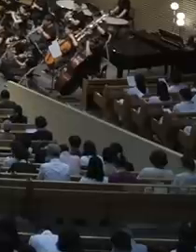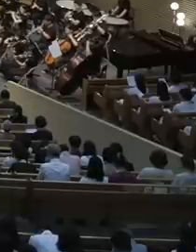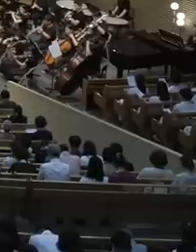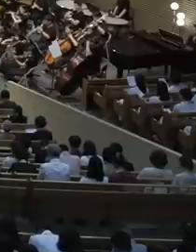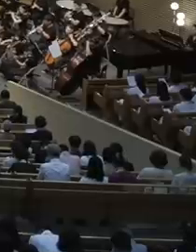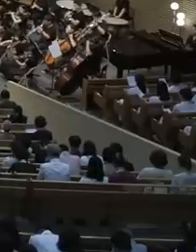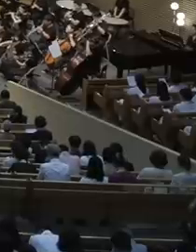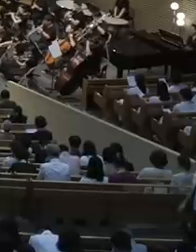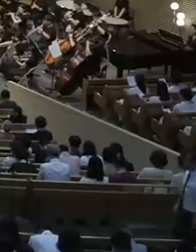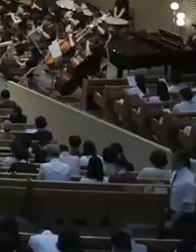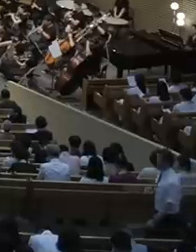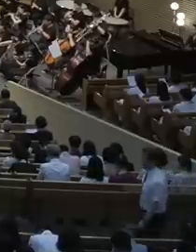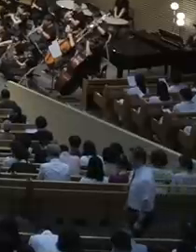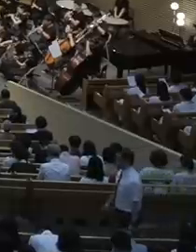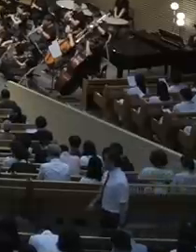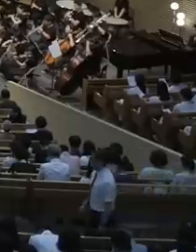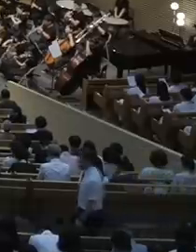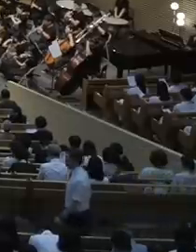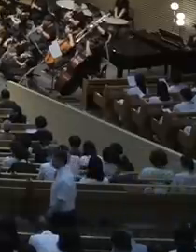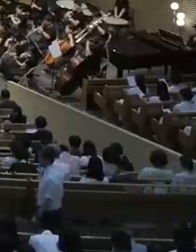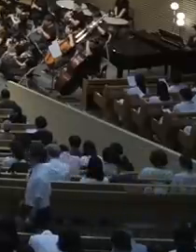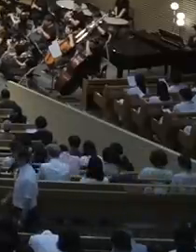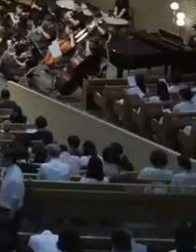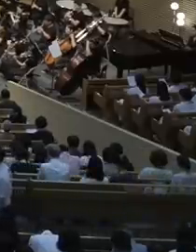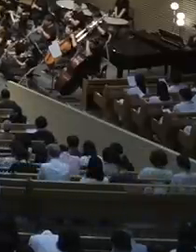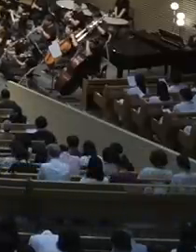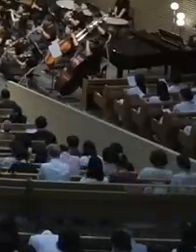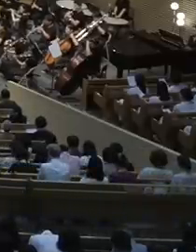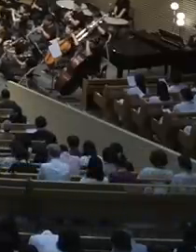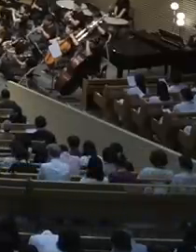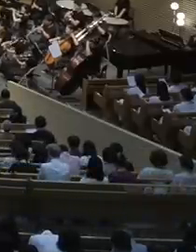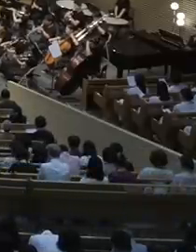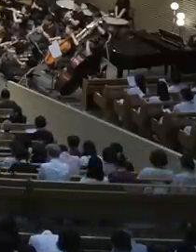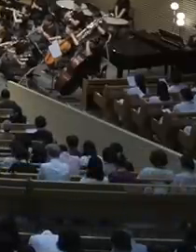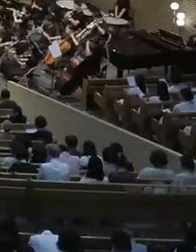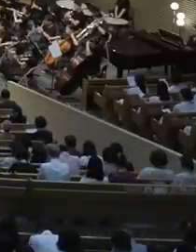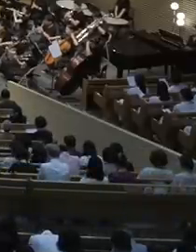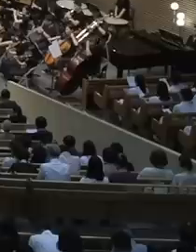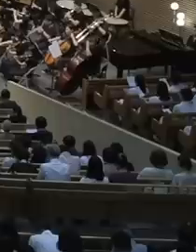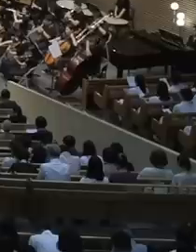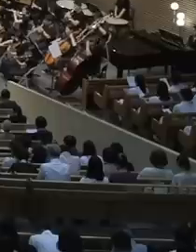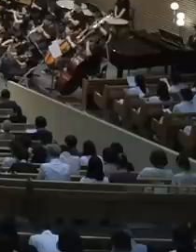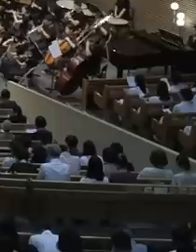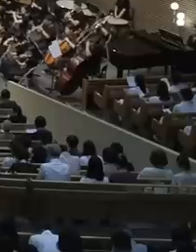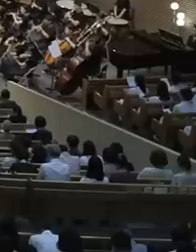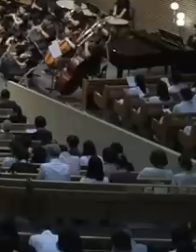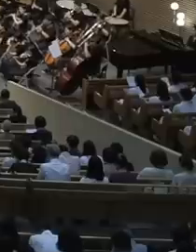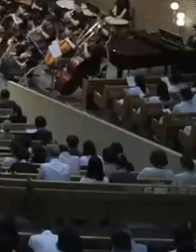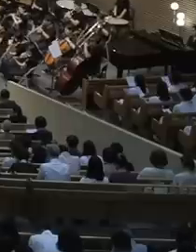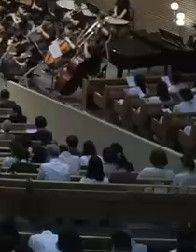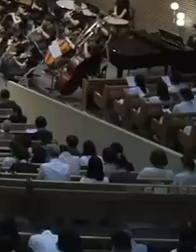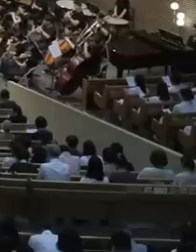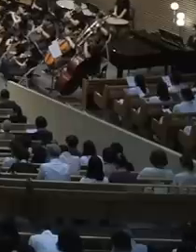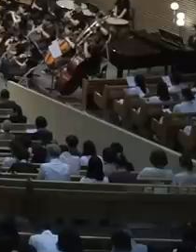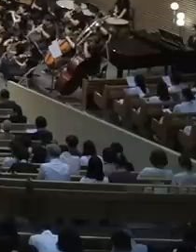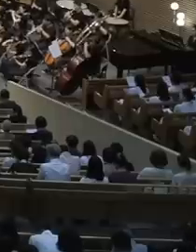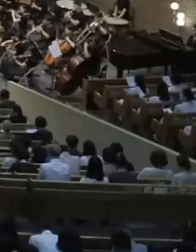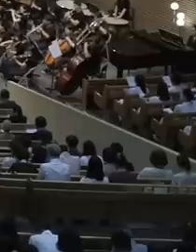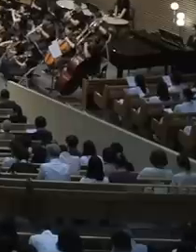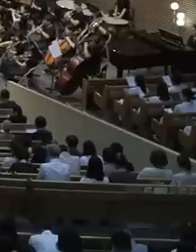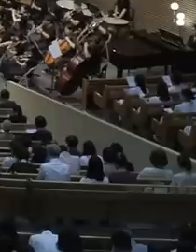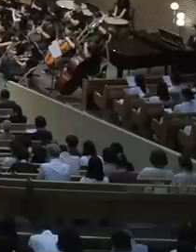예배하고 기도하는 사랑하는 성도들을 하나님의능한 손에 붙들어 주시기를 아버지 하나님